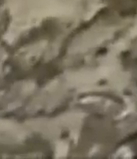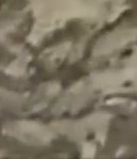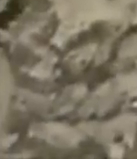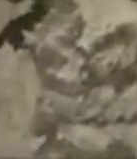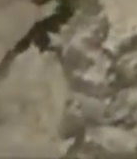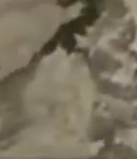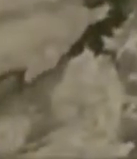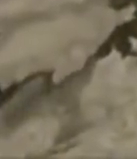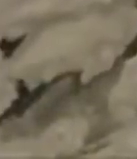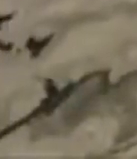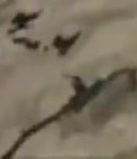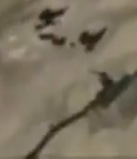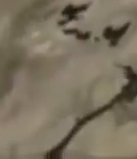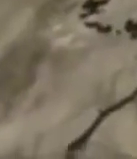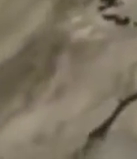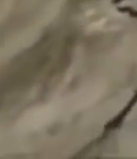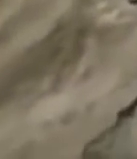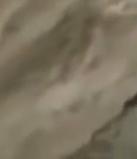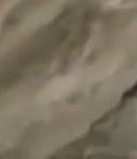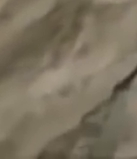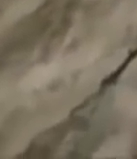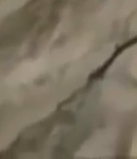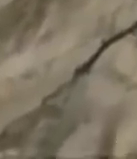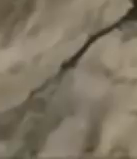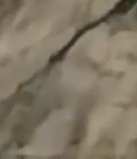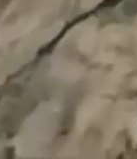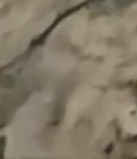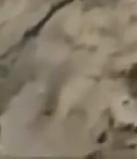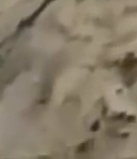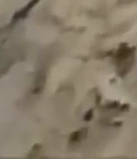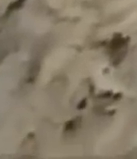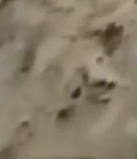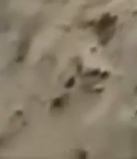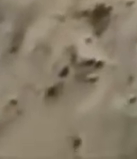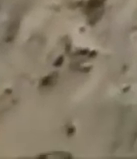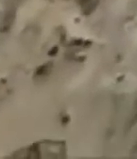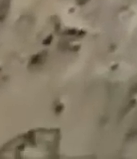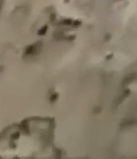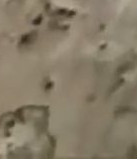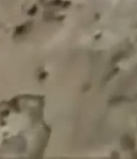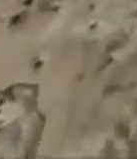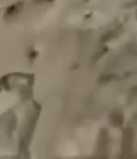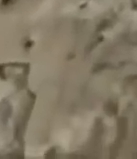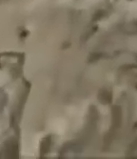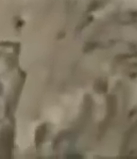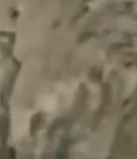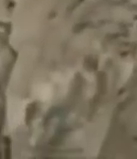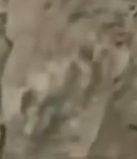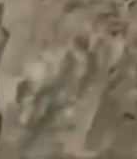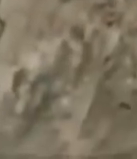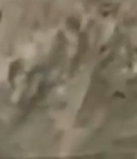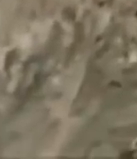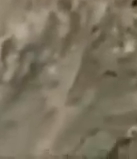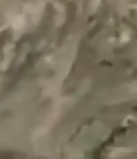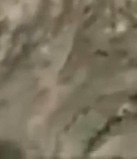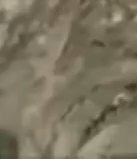وفي حائل 37-26 درجة مئوية، في سكاكة 38-24 وفي عرار 39-24 درجة مئوية،